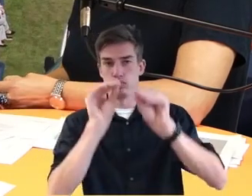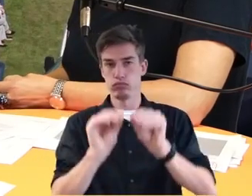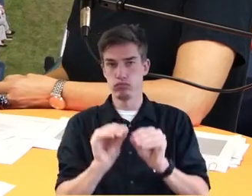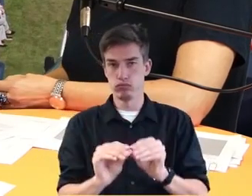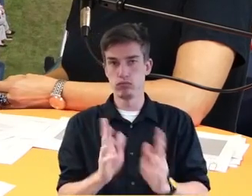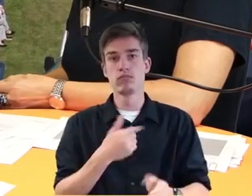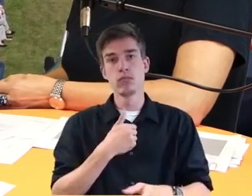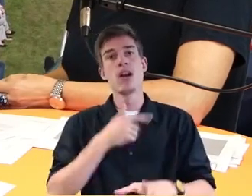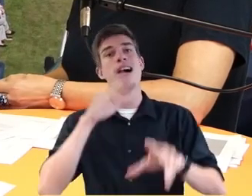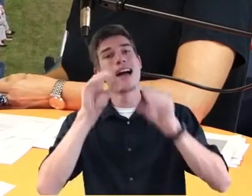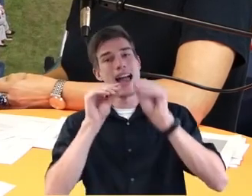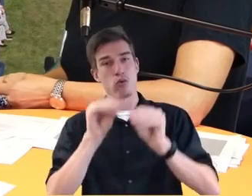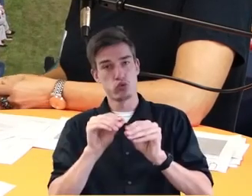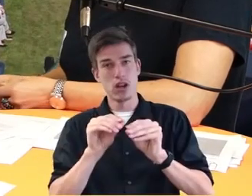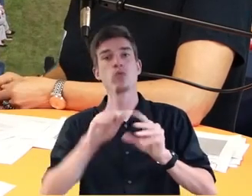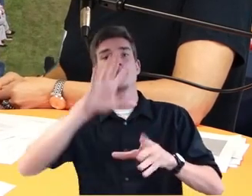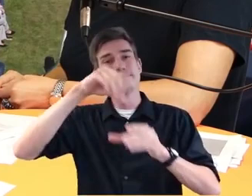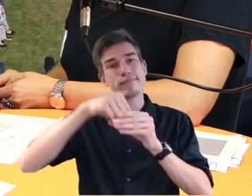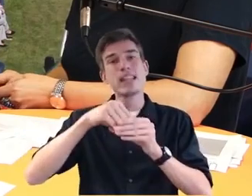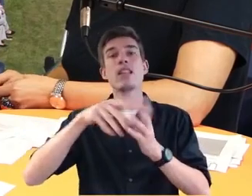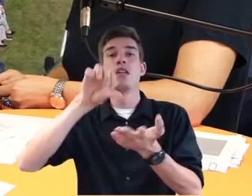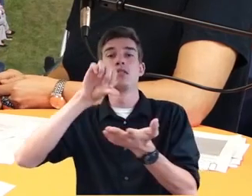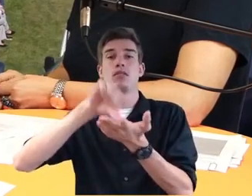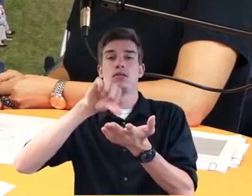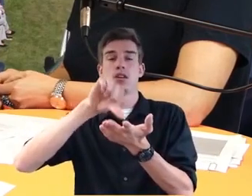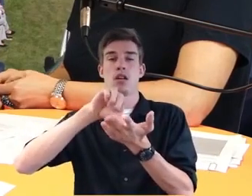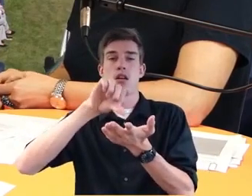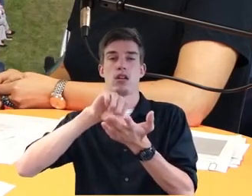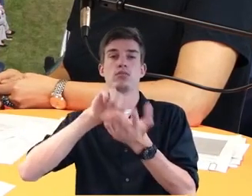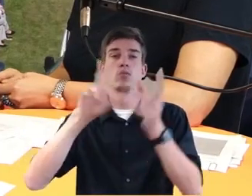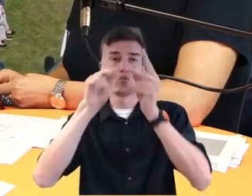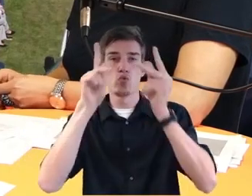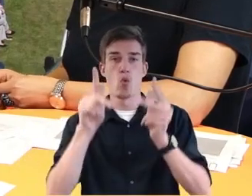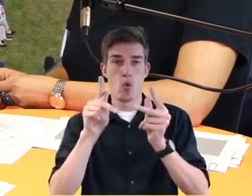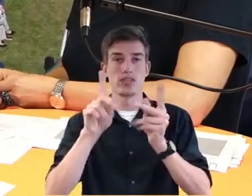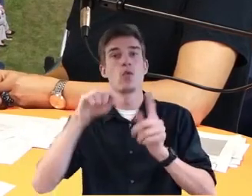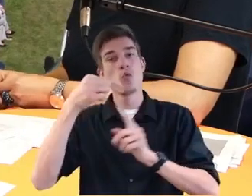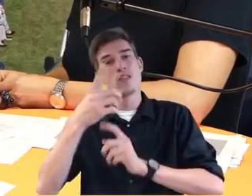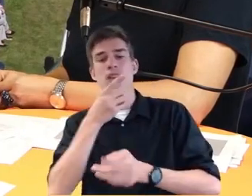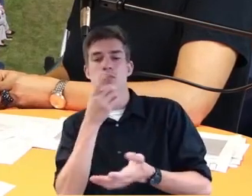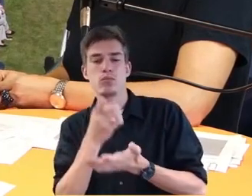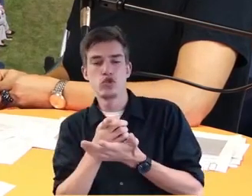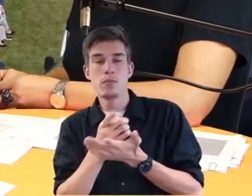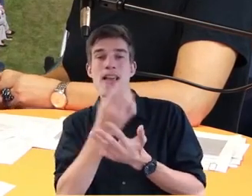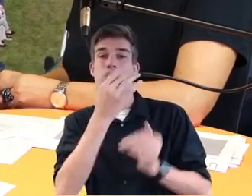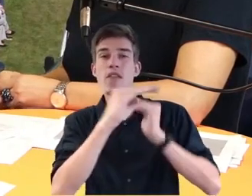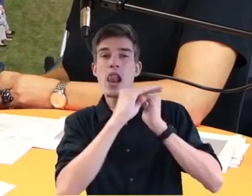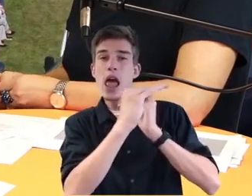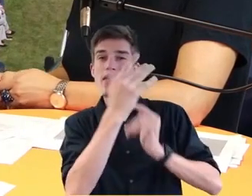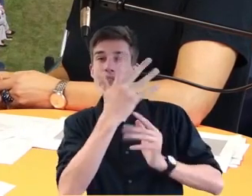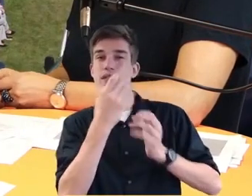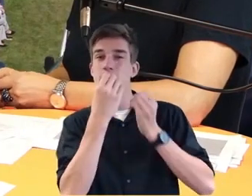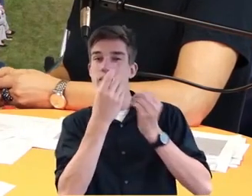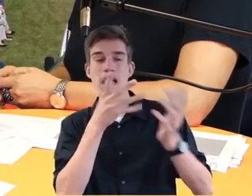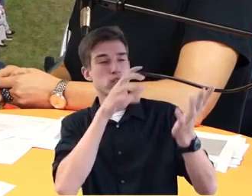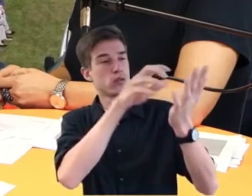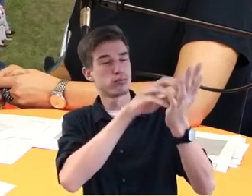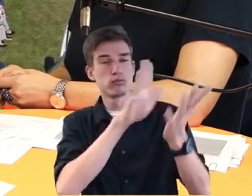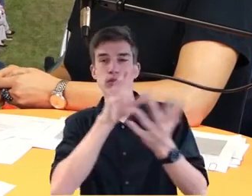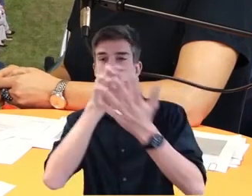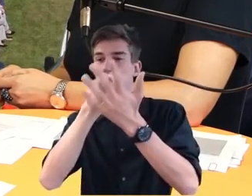Ausstattungskonzept ist unterteilt in ein Kernkonzept, wo der Bund abschließend bestimmt, wie viele Fahrzeuge in welchem Land vorgesehen sind, und